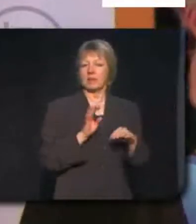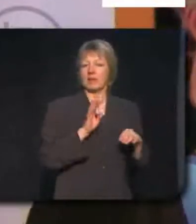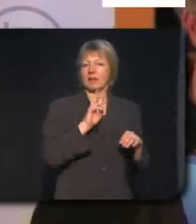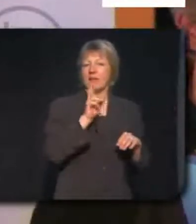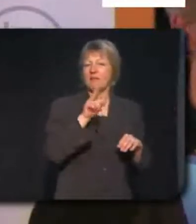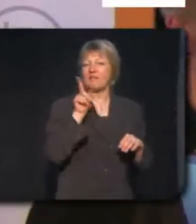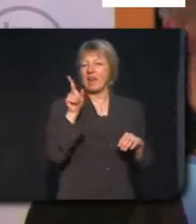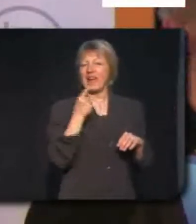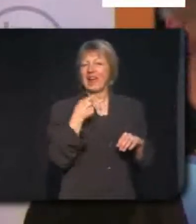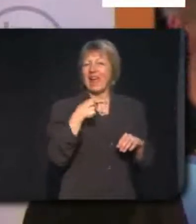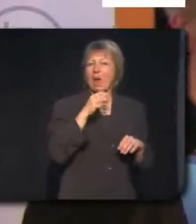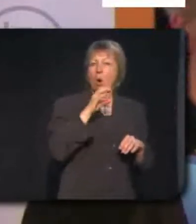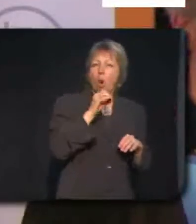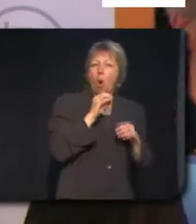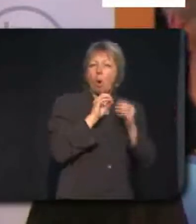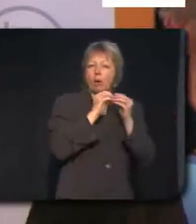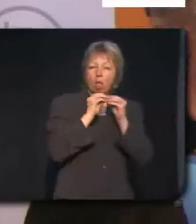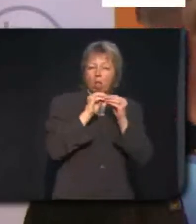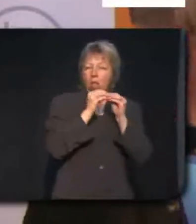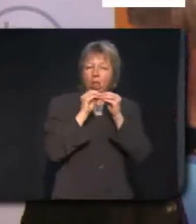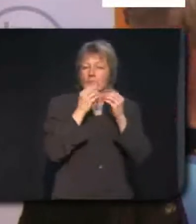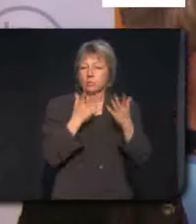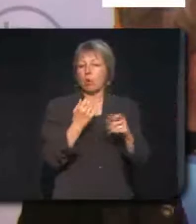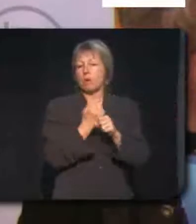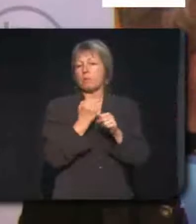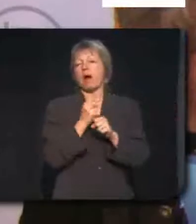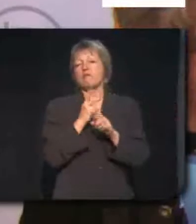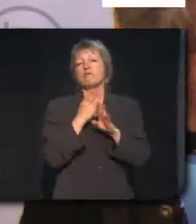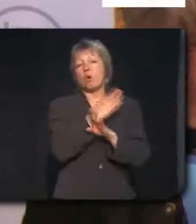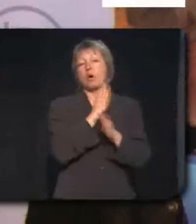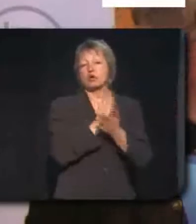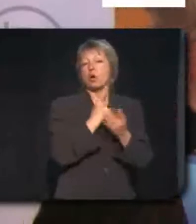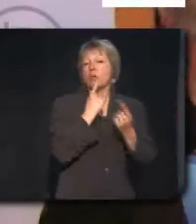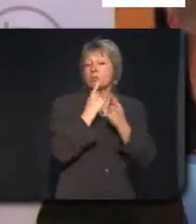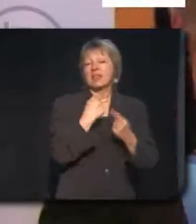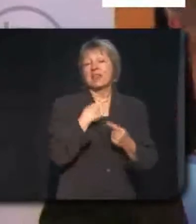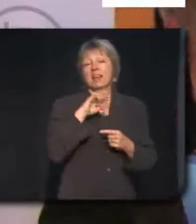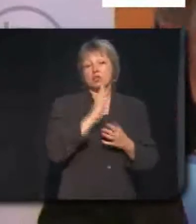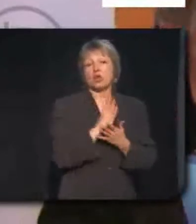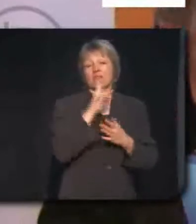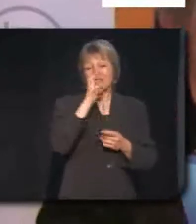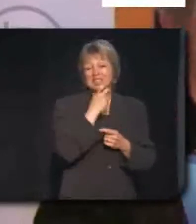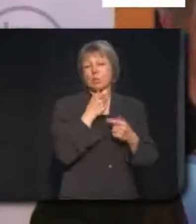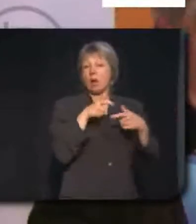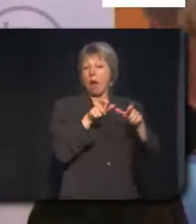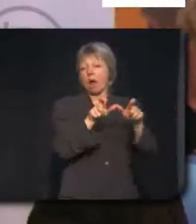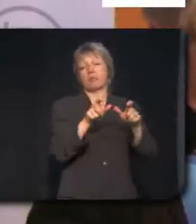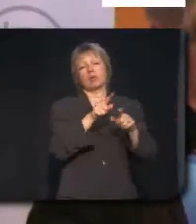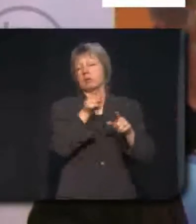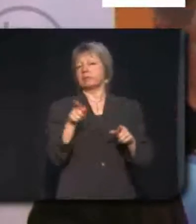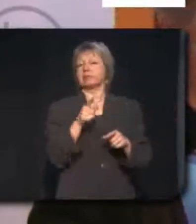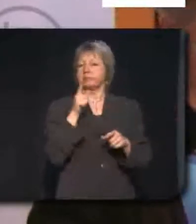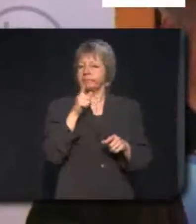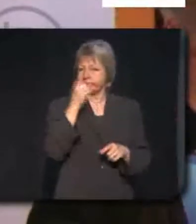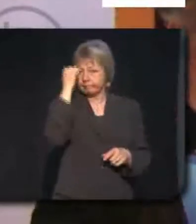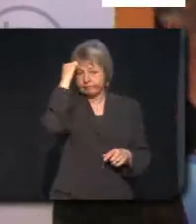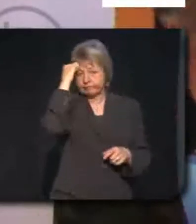gemacht haben im Vorfeld gesprochen wir haben sogar probiert sie davon abzuhalten das zu machen so